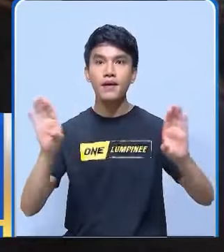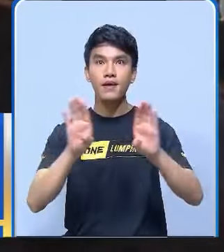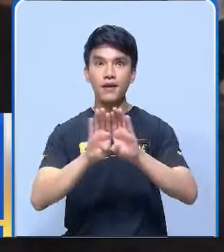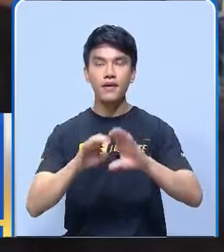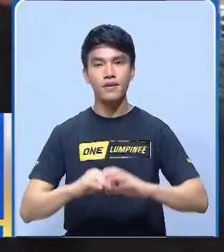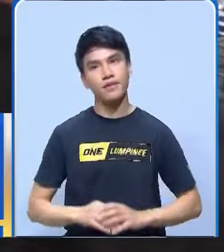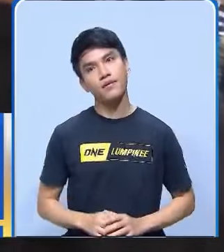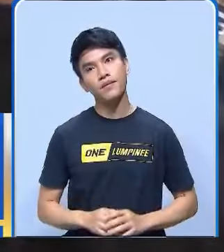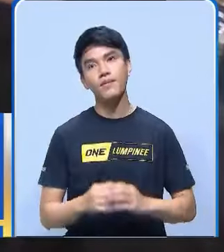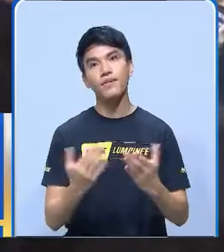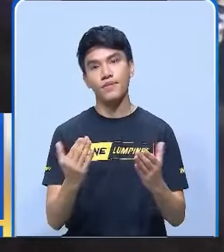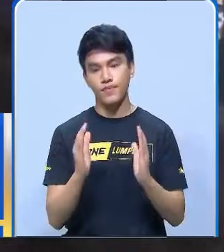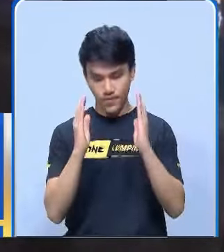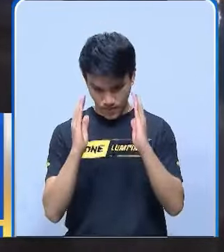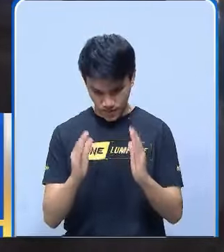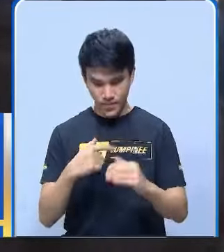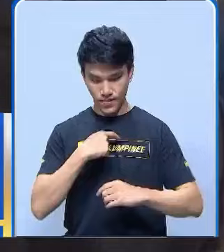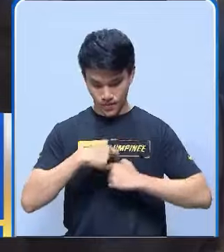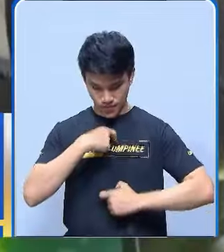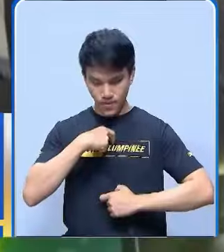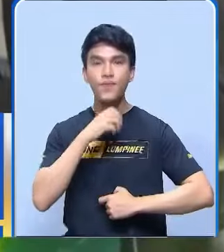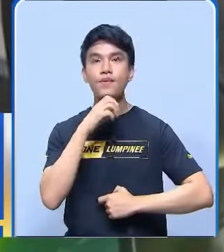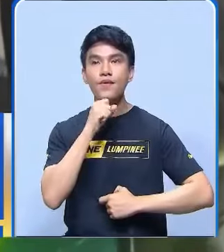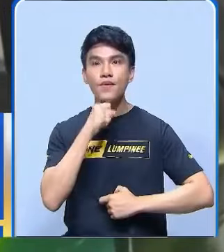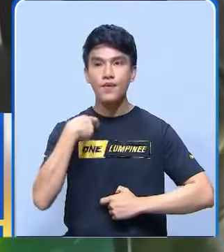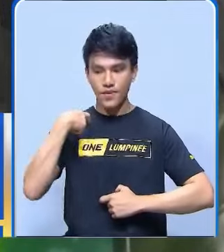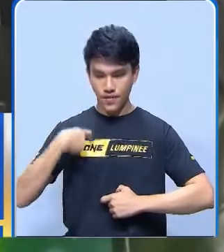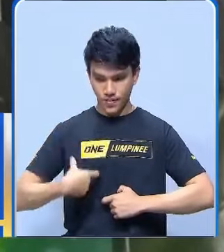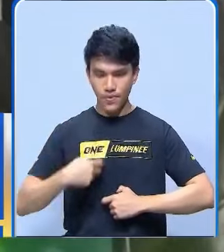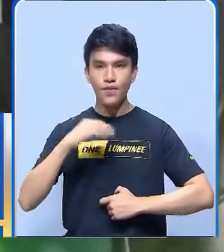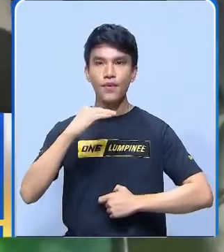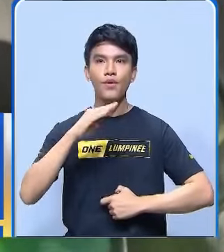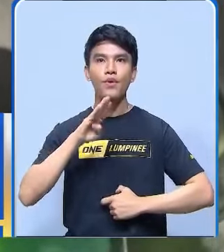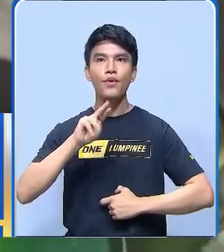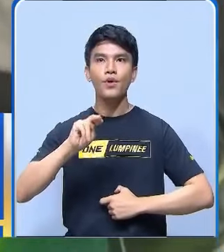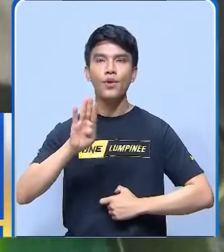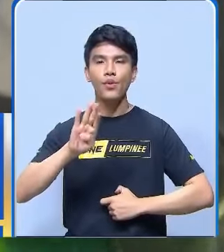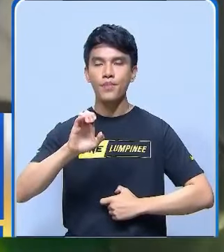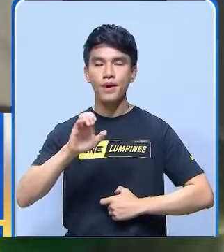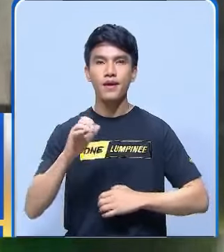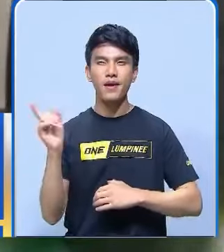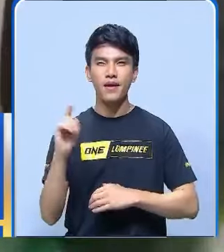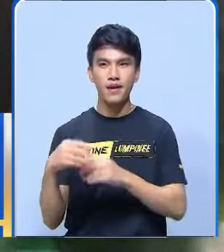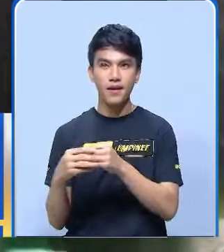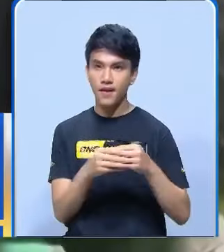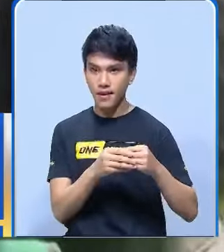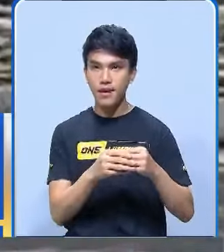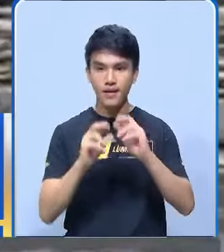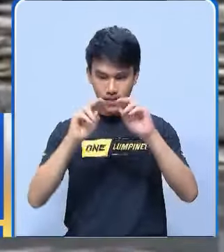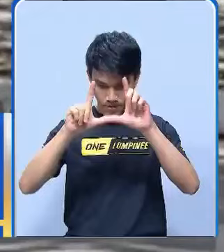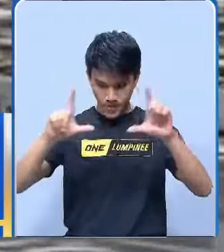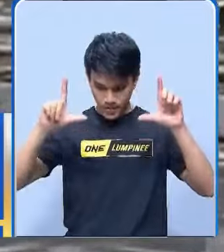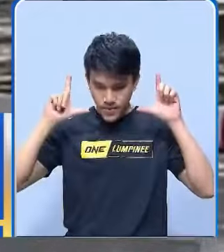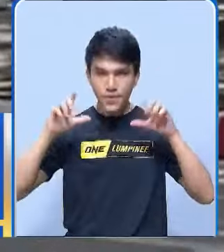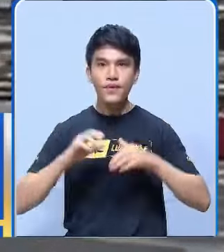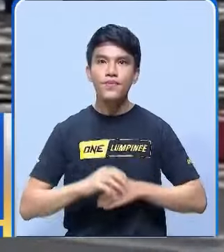คะซึ่งท่านที่เกใช้สีส้มเมื่อสักครู่นี้ก็คือทนายโนบินะคะนายกดาผิดดีค่ะก็มีการพาพนักงานผับชื่อดังแห่งหนึ่ง